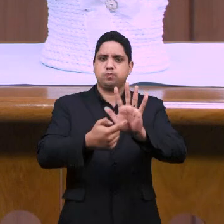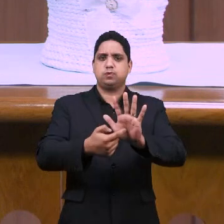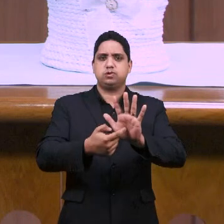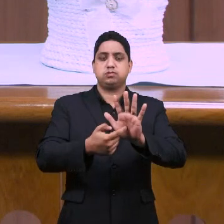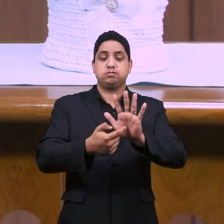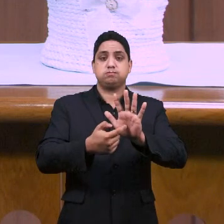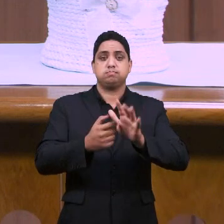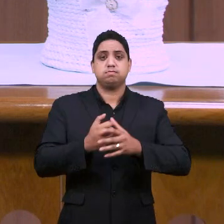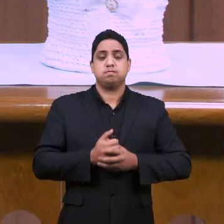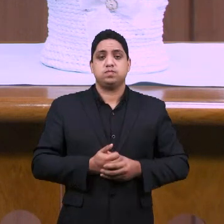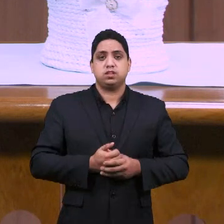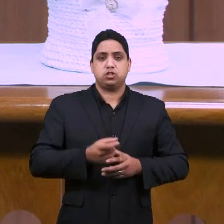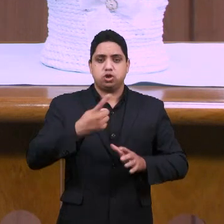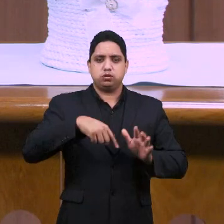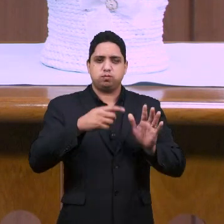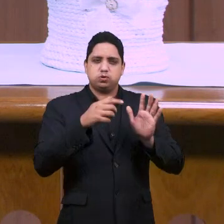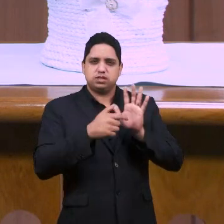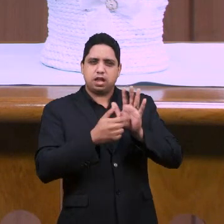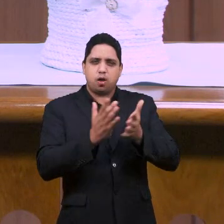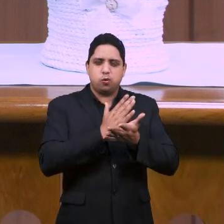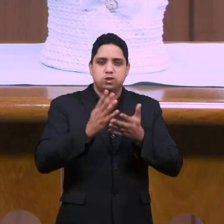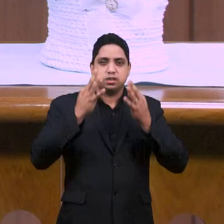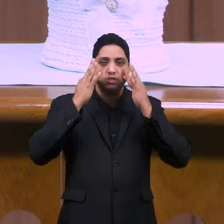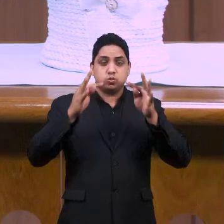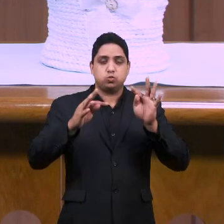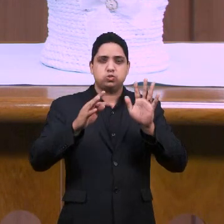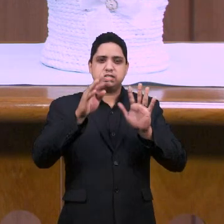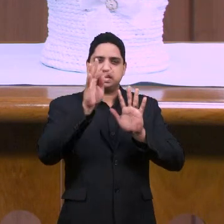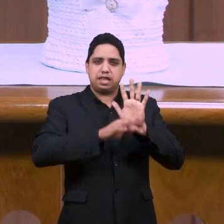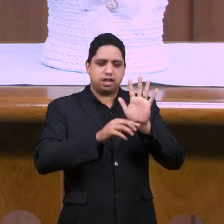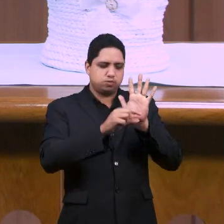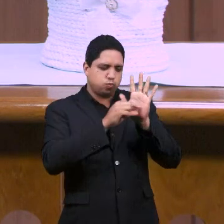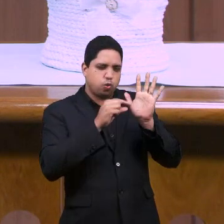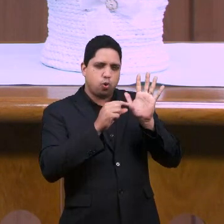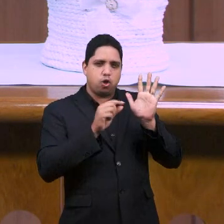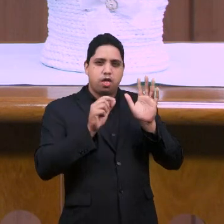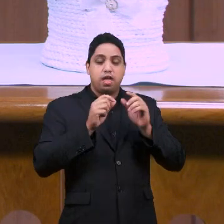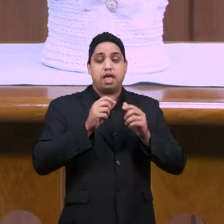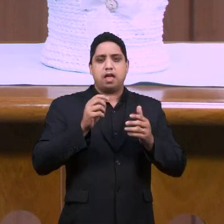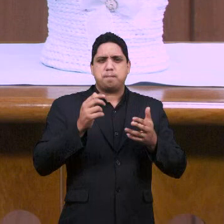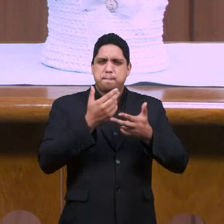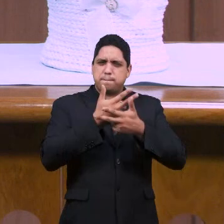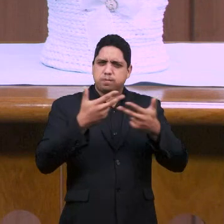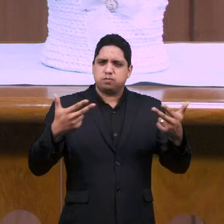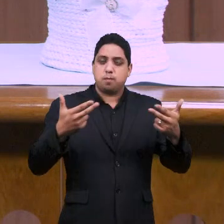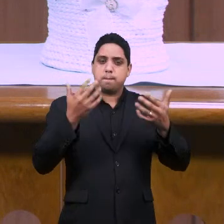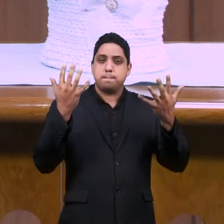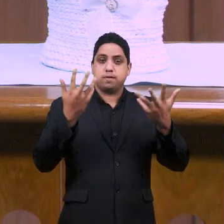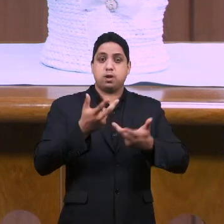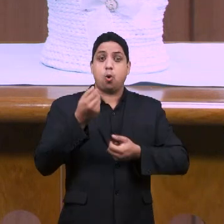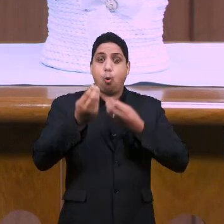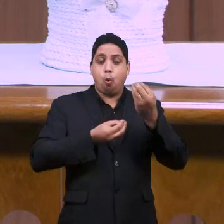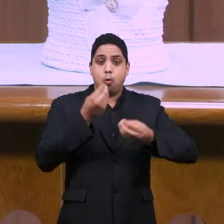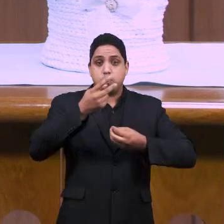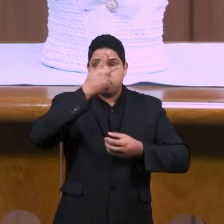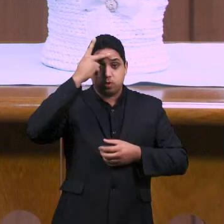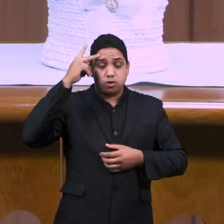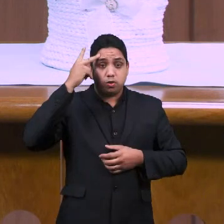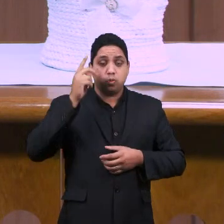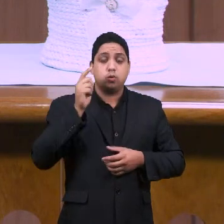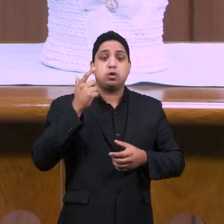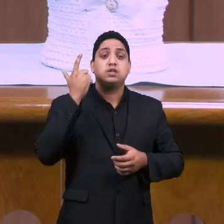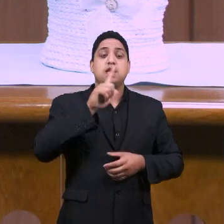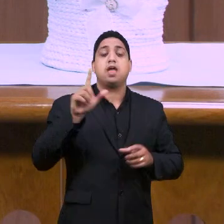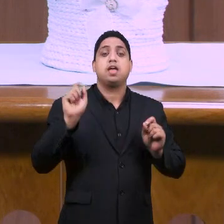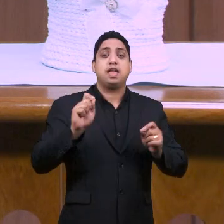textes, euh, les témoignages que nous avons soulignés ici, c'est merveilleux. La manière comme les frères, à travers les